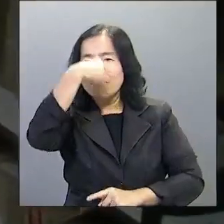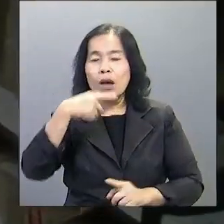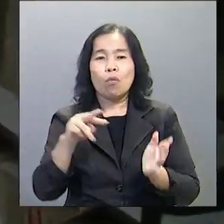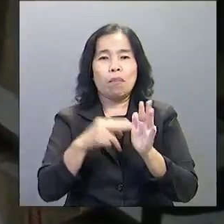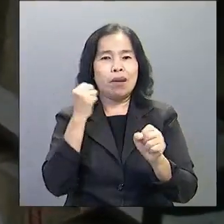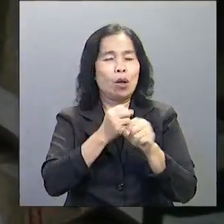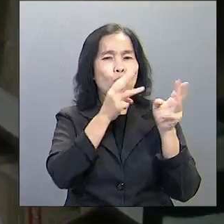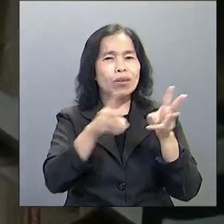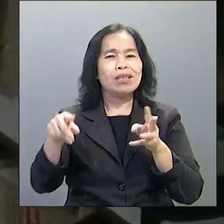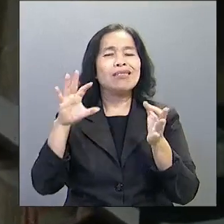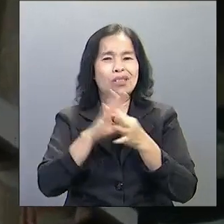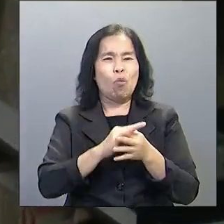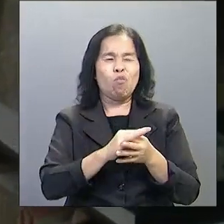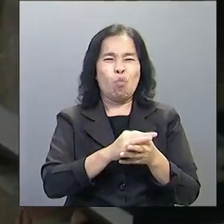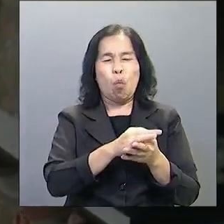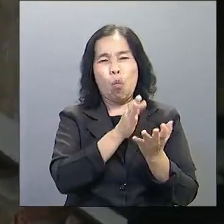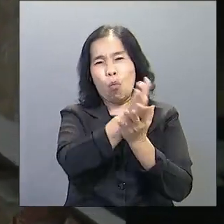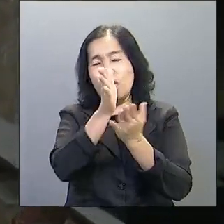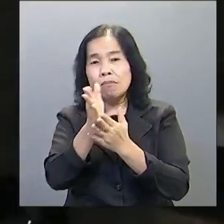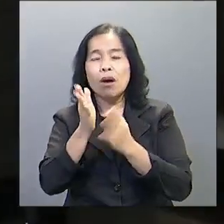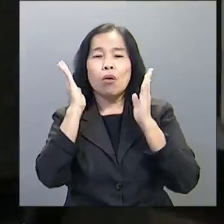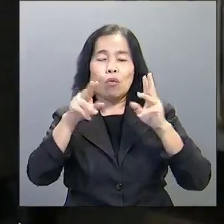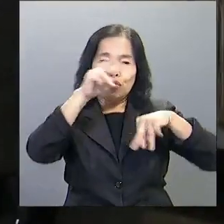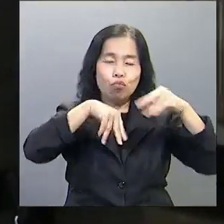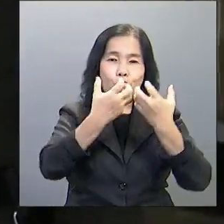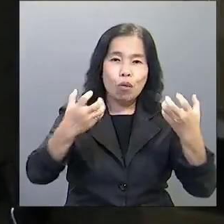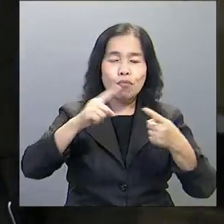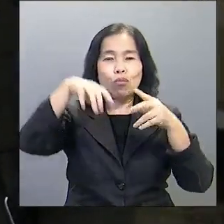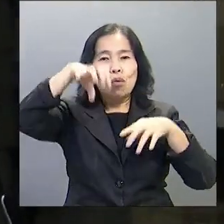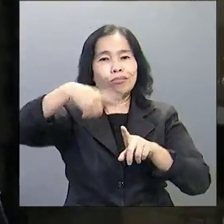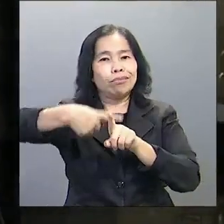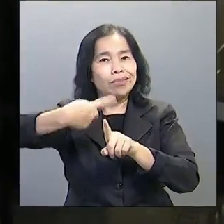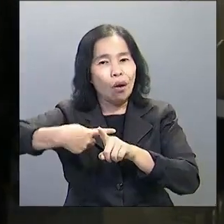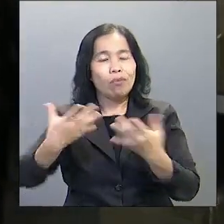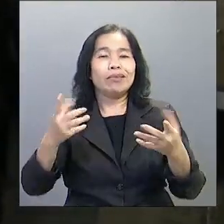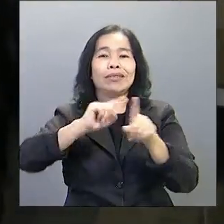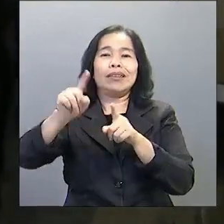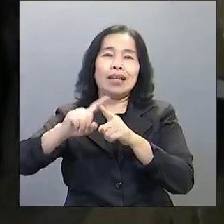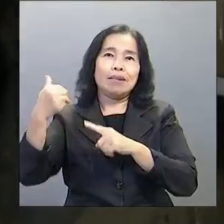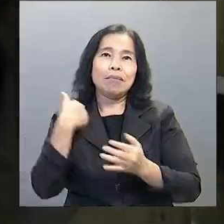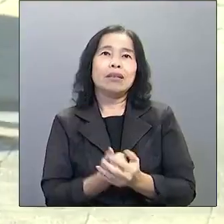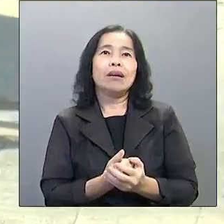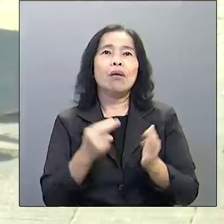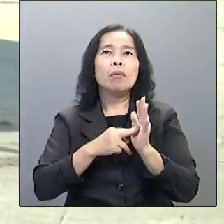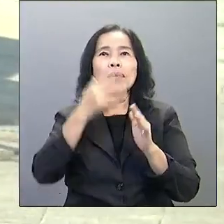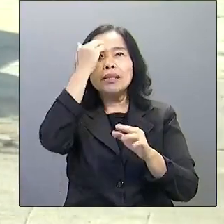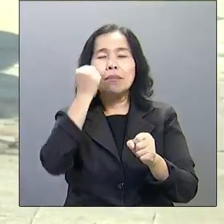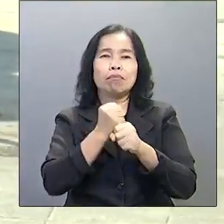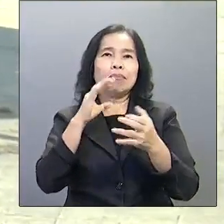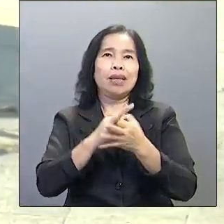การที่เกี่ยวข้องกับหลายฝ่ายเลยทั้งผู้ดูแลผู้ให้เช่าอาคารรวมถึงนายทุนที่เข้าไปทำประก